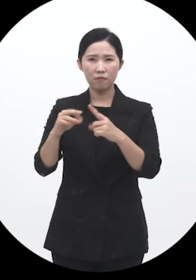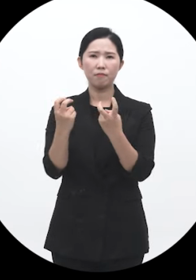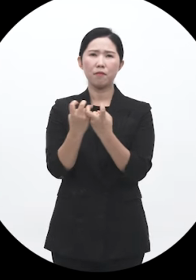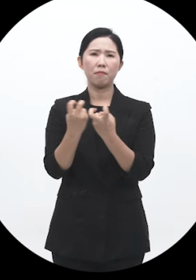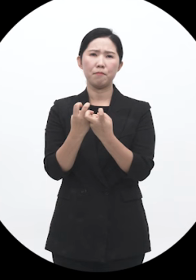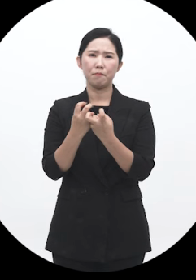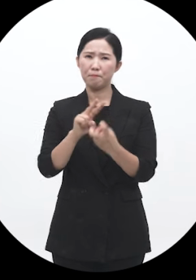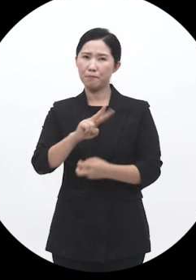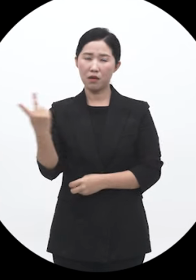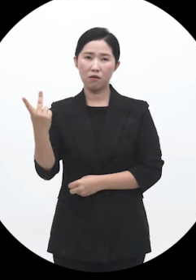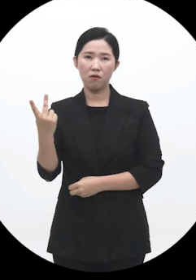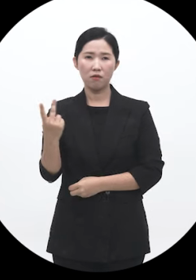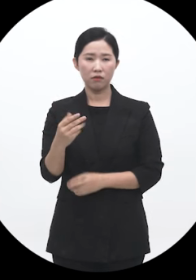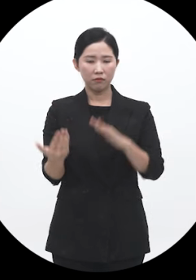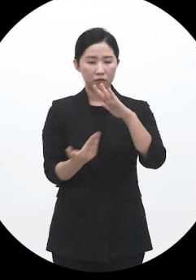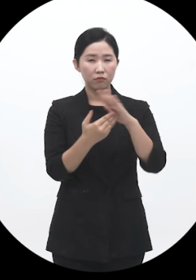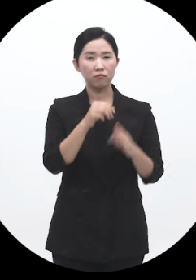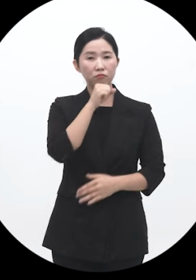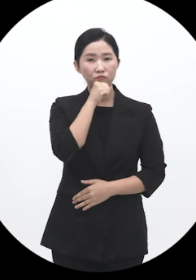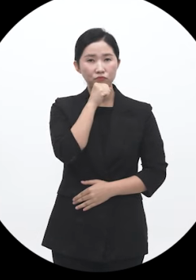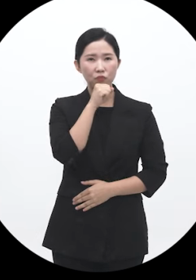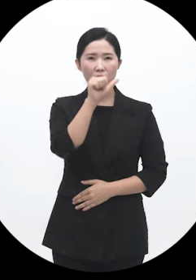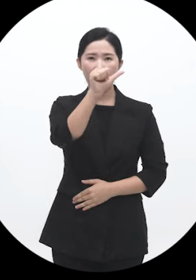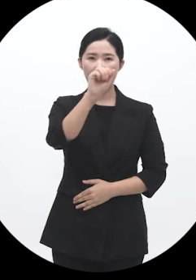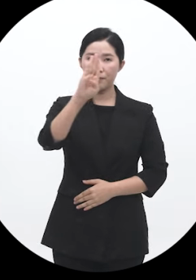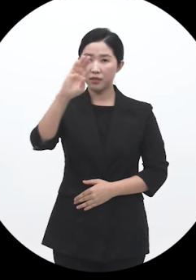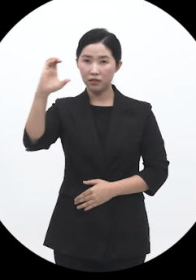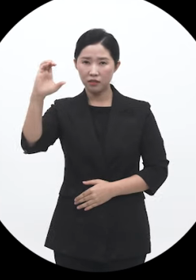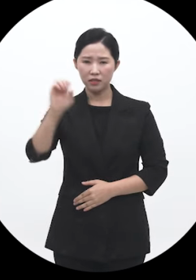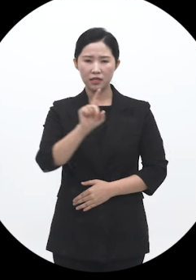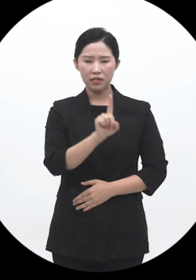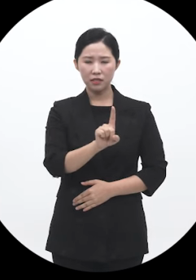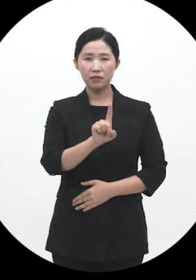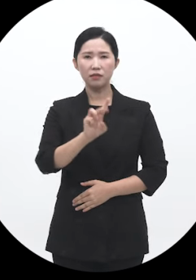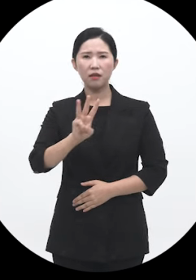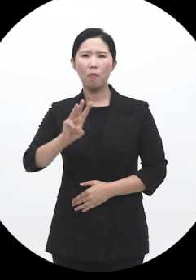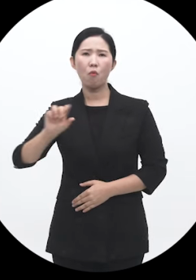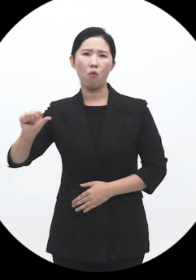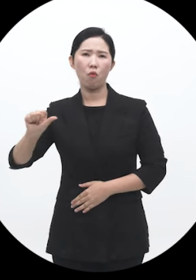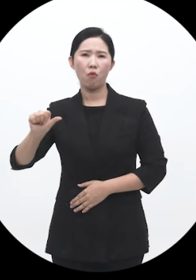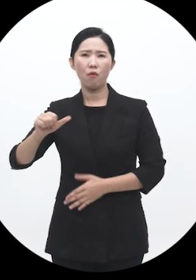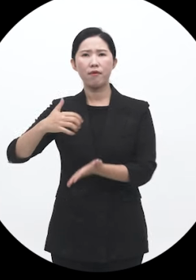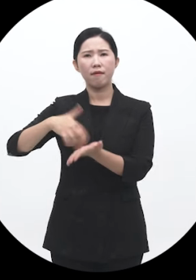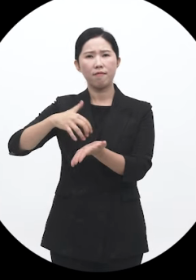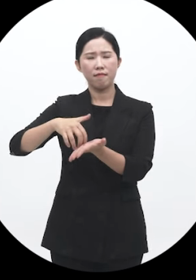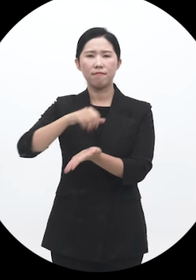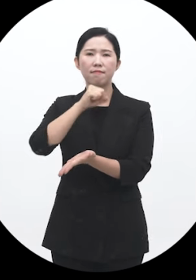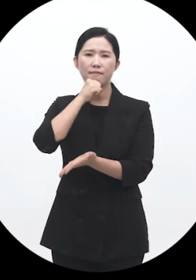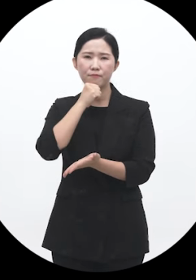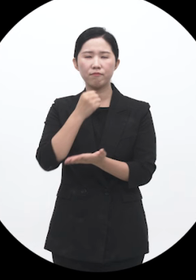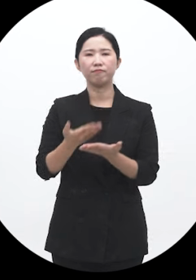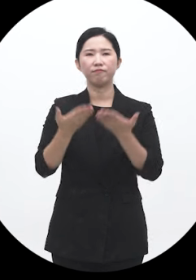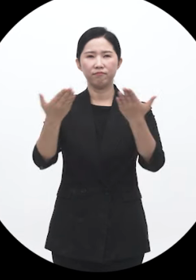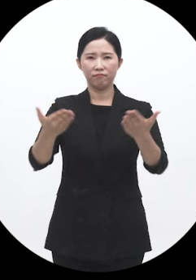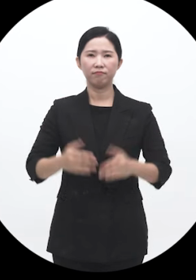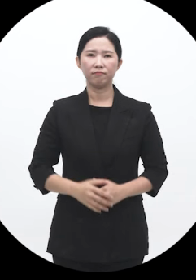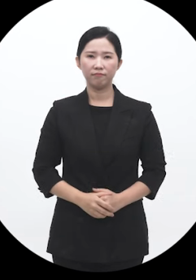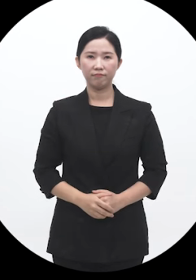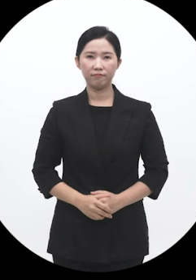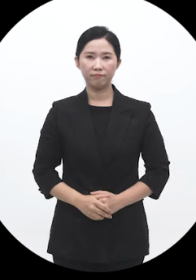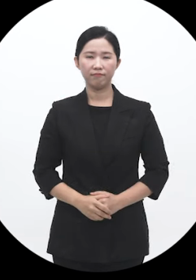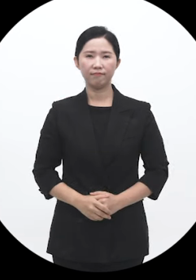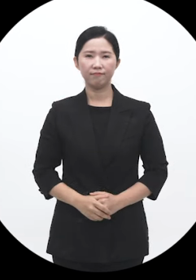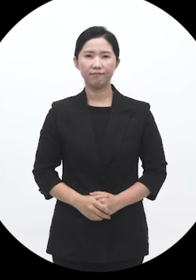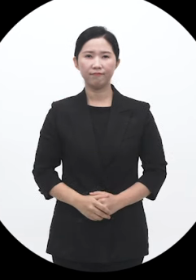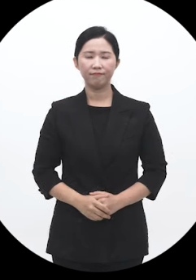A, B, C를 각각 1, 3, 5등급으로 환산해서 점수가 부여됩니다.